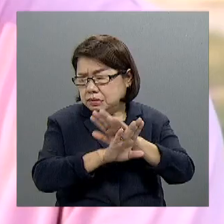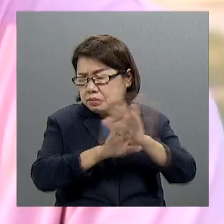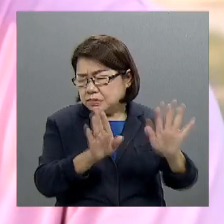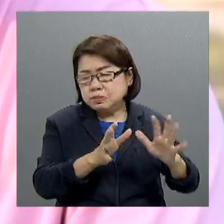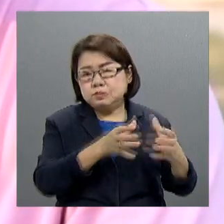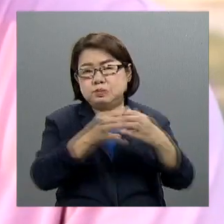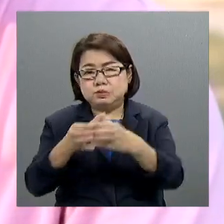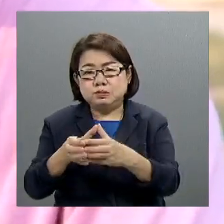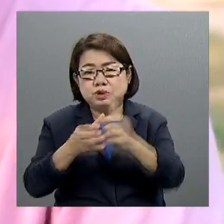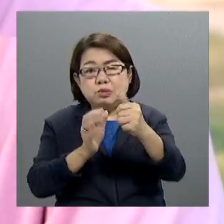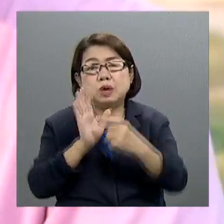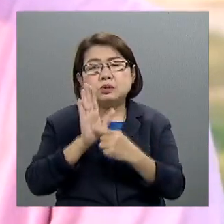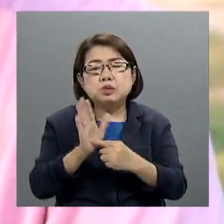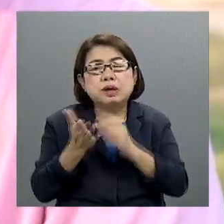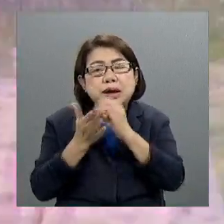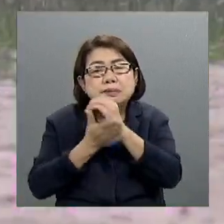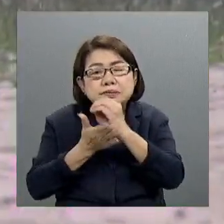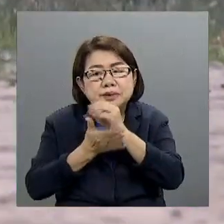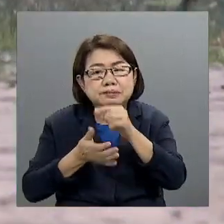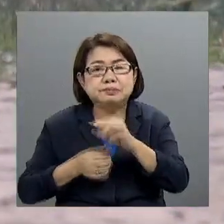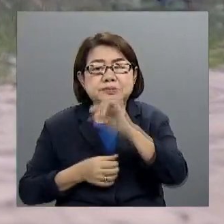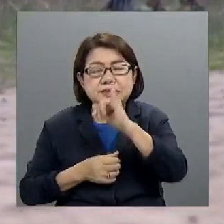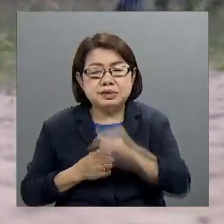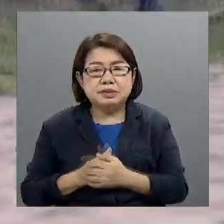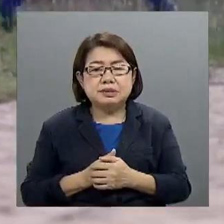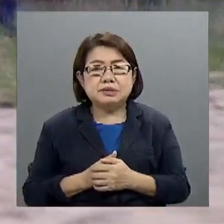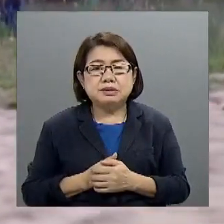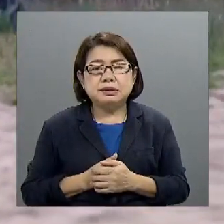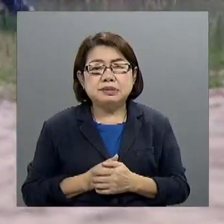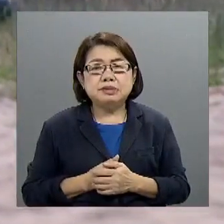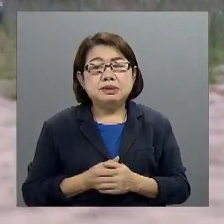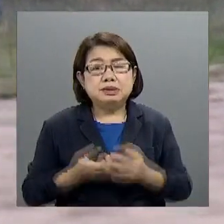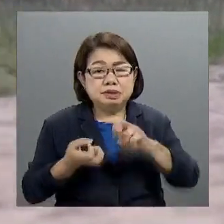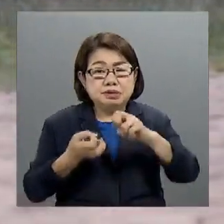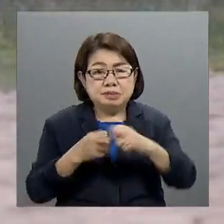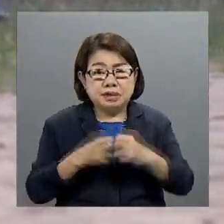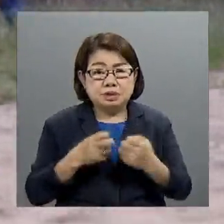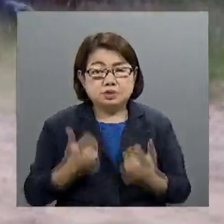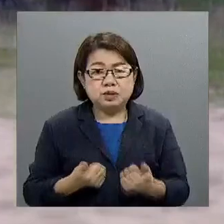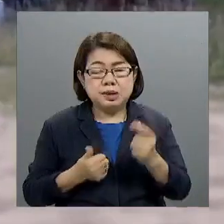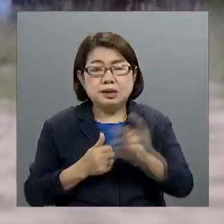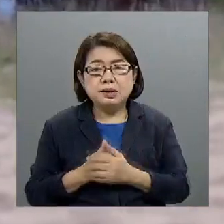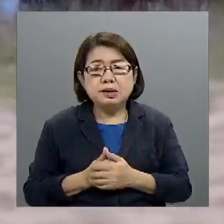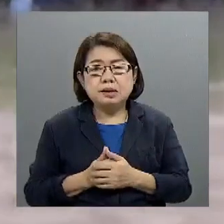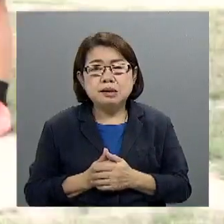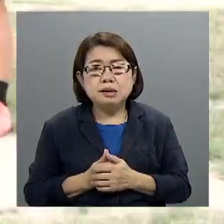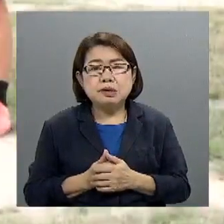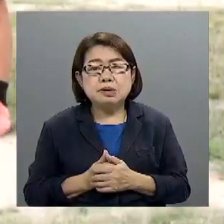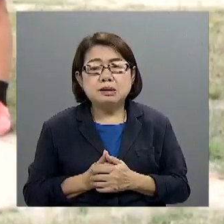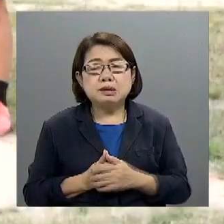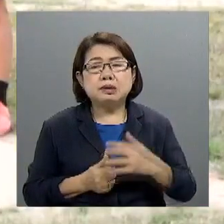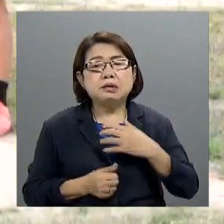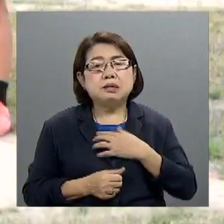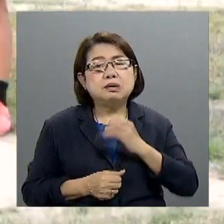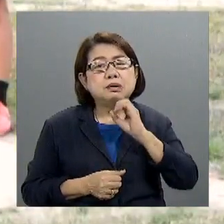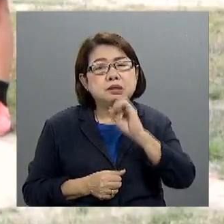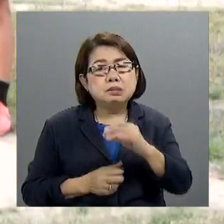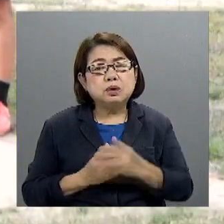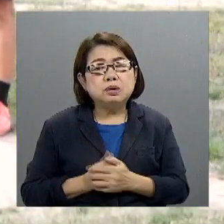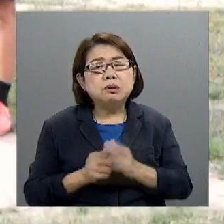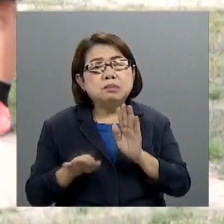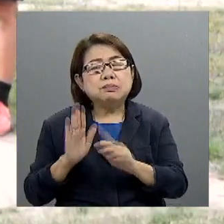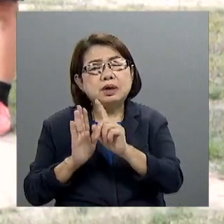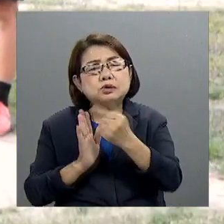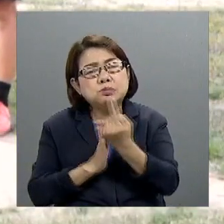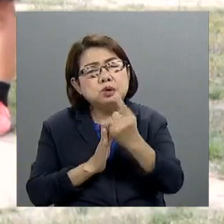ติดและณสถานการณ์ณปัจจุบันคือเด็กติดเกมผมอยากดึงเพิ่นออกมามื้อละชั่วโมง2ชั่วโมงกับพ่อแล้วก็อย